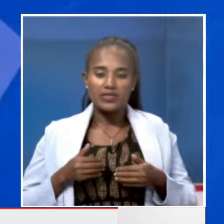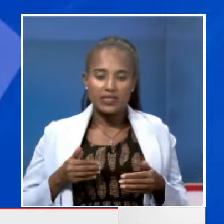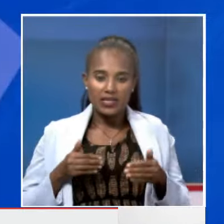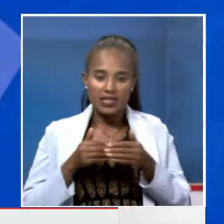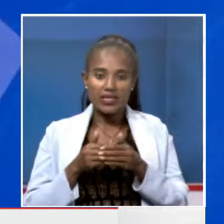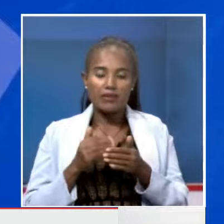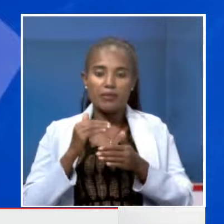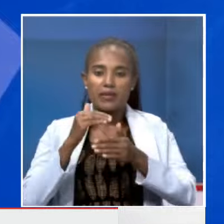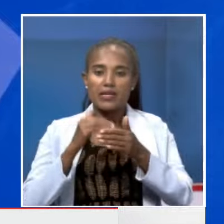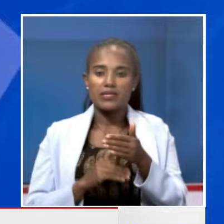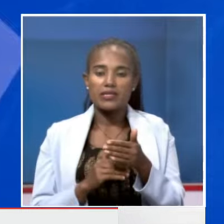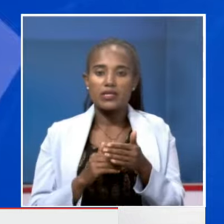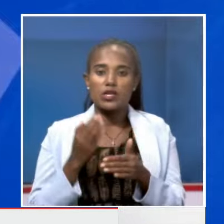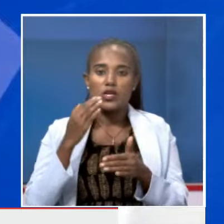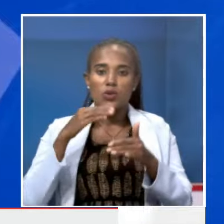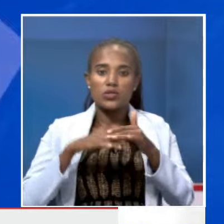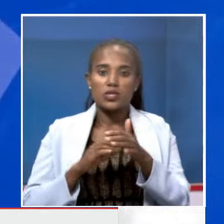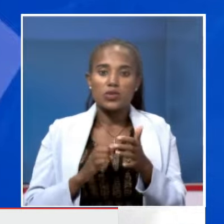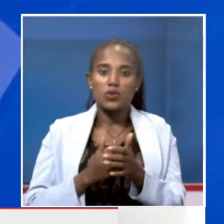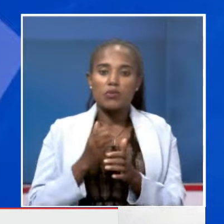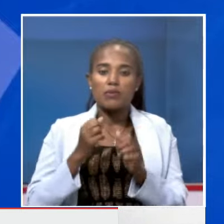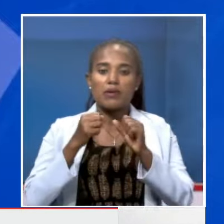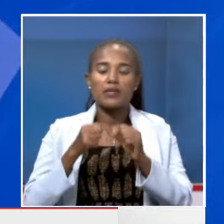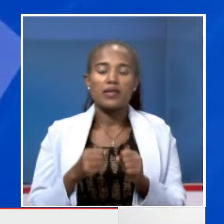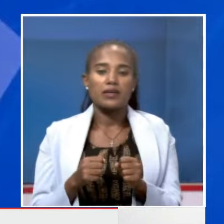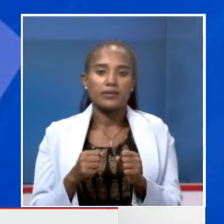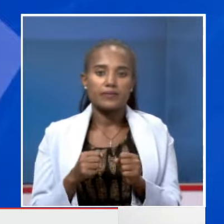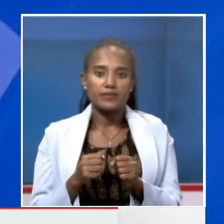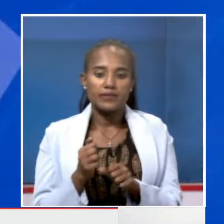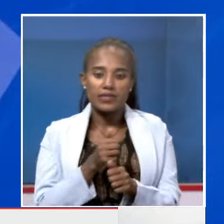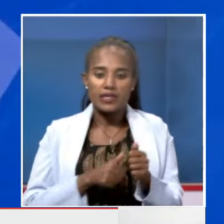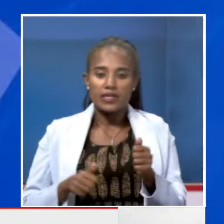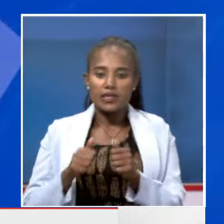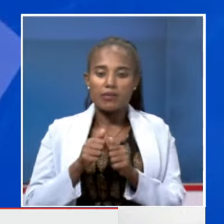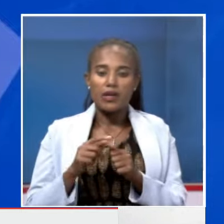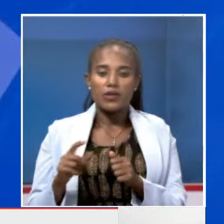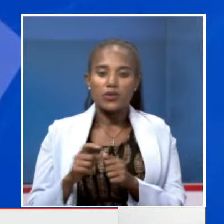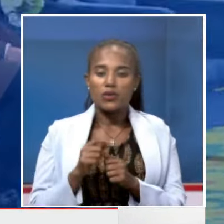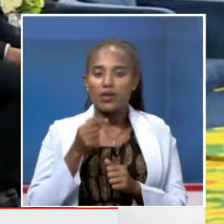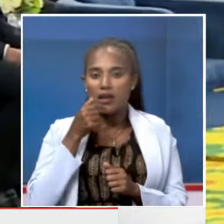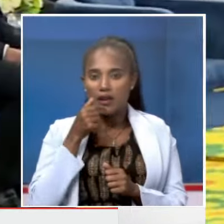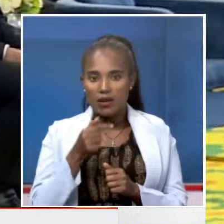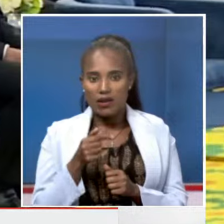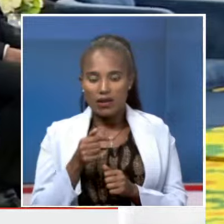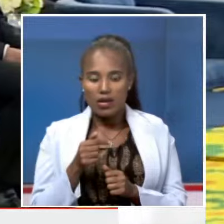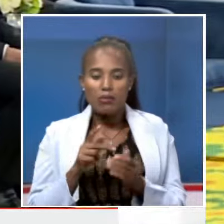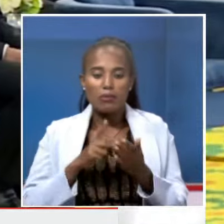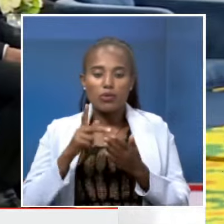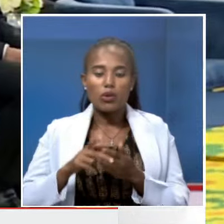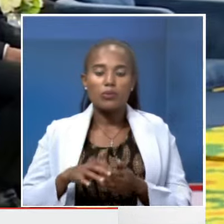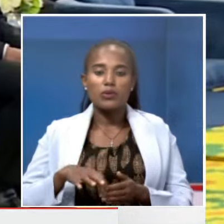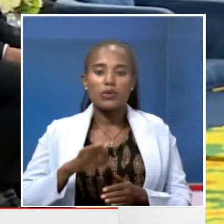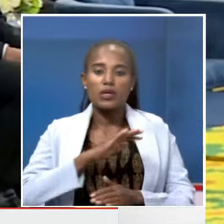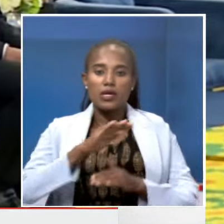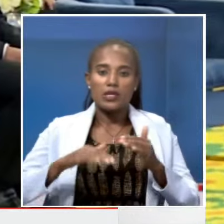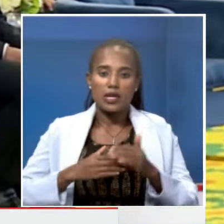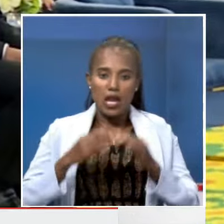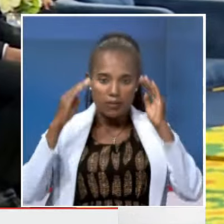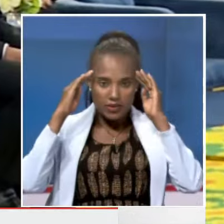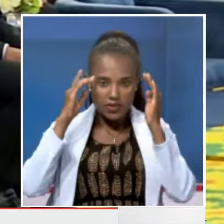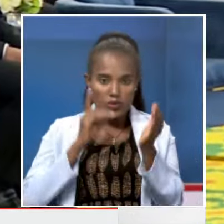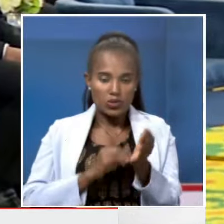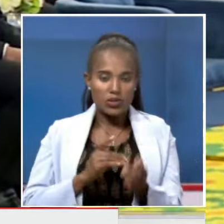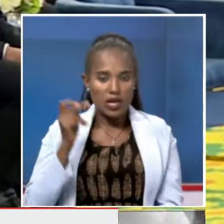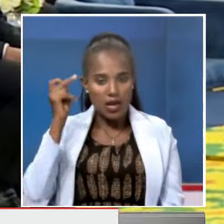ጥገኝነት በመቀነስ የውስጥን ኢኮኖሚ ማጠናከር ቅድሚያ እንዲሆን እንላለን። በመርሃ ግብሩ የተገኙት ጠቅላይ ሚኒስትር ዶክተር